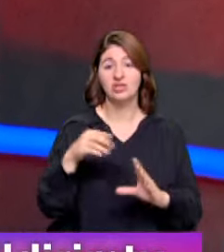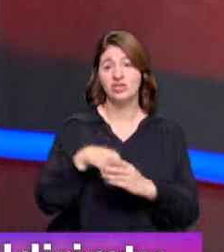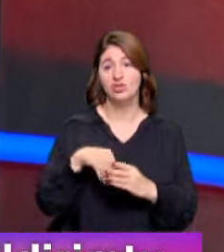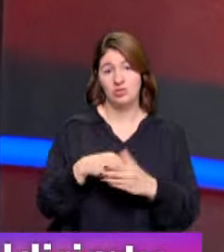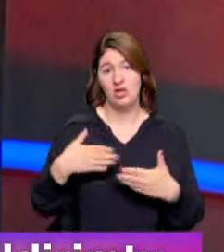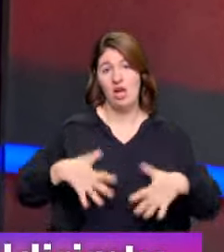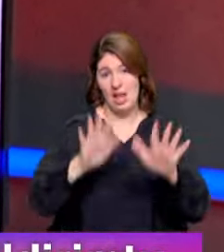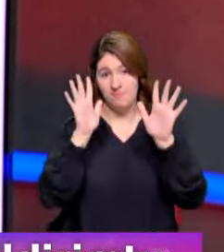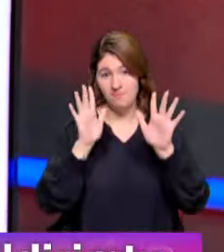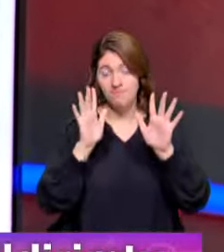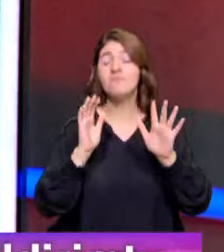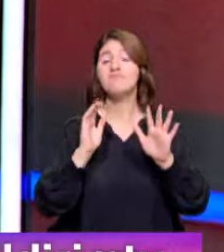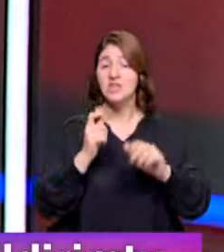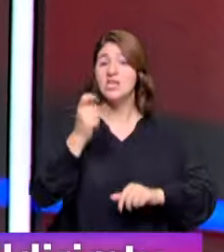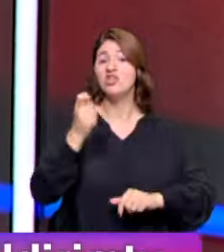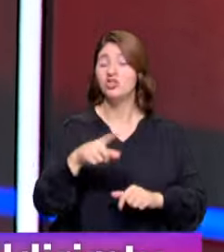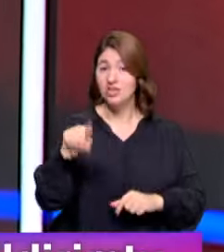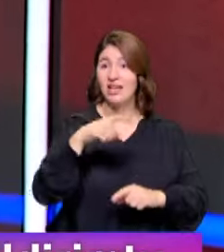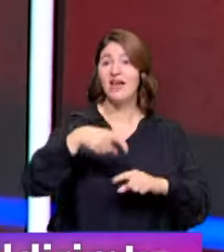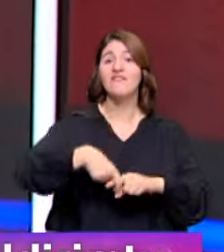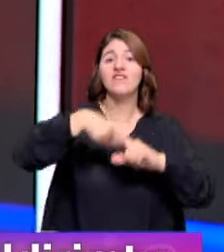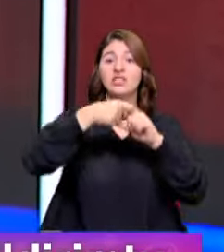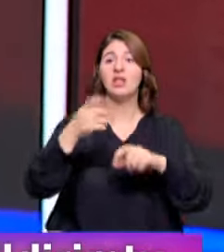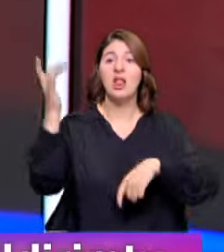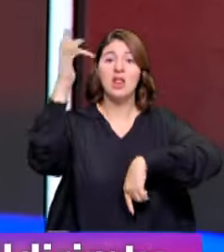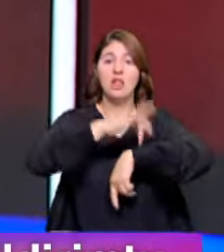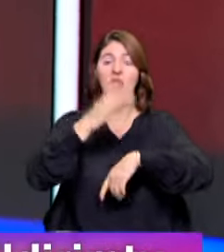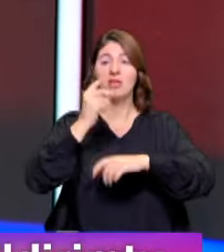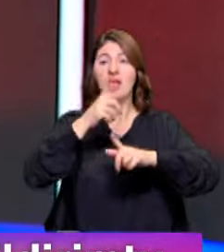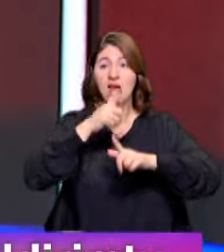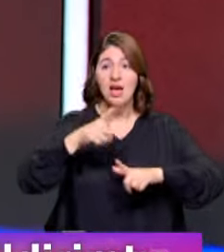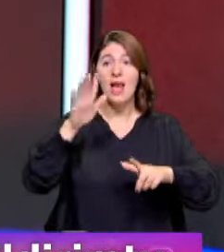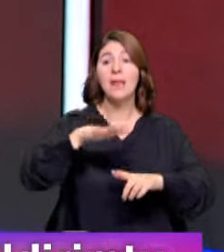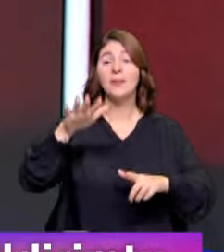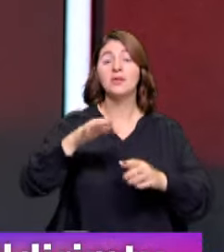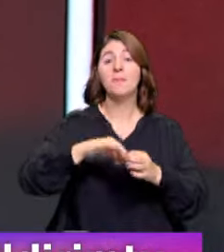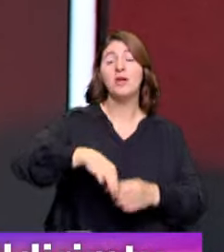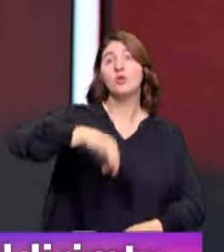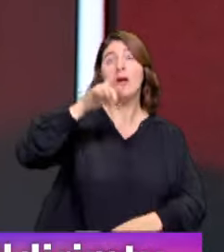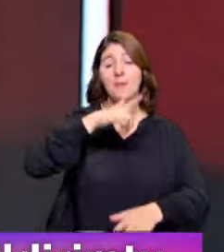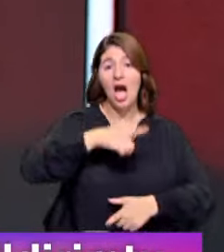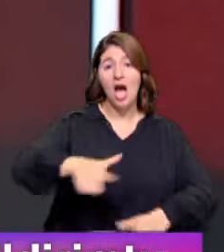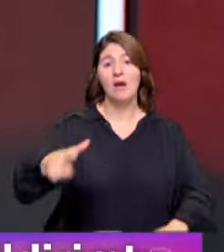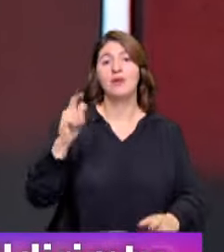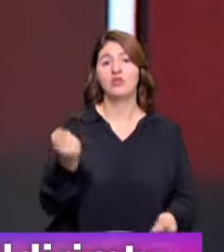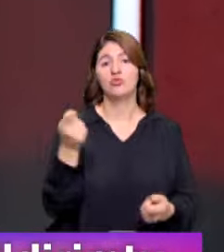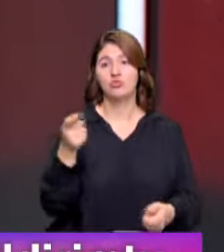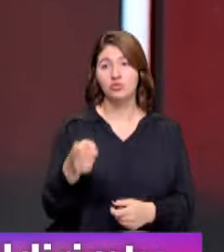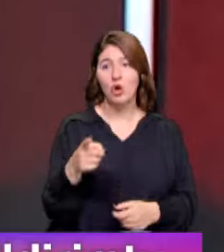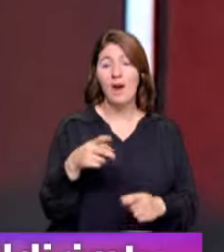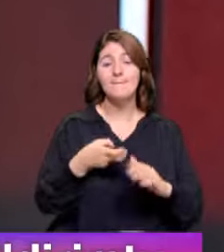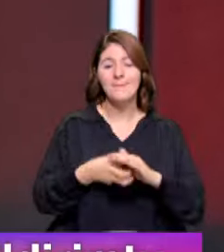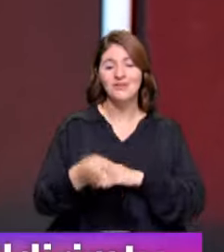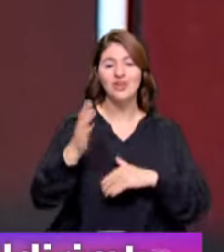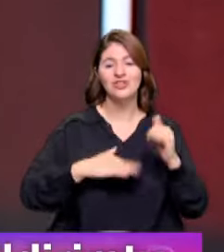için eylemdeler. İşçiler vincin tepesine çıkarak seslerini 55 metre yükseklikten duyurmaya çalışıyorlar.